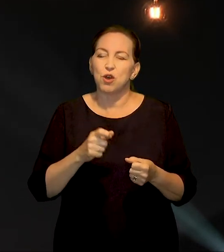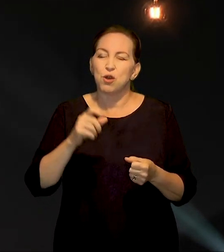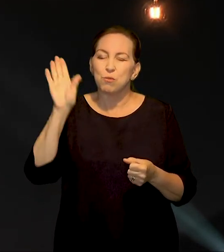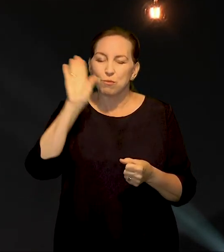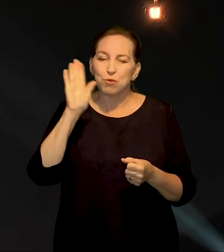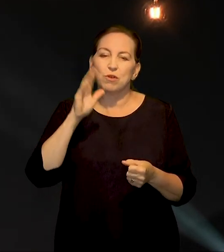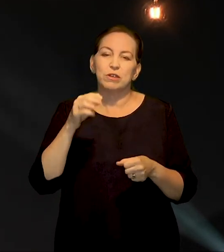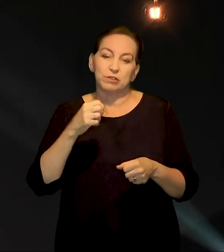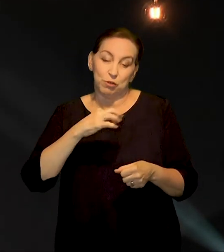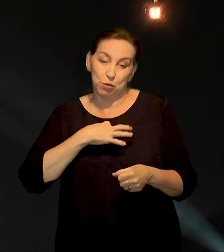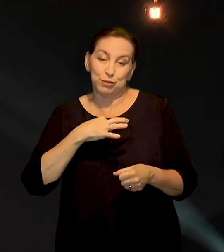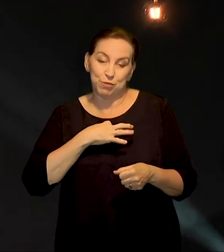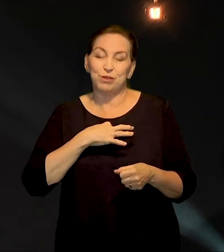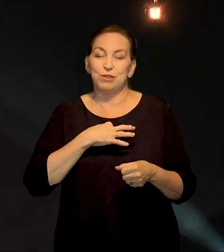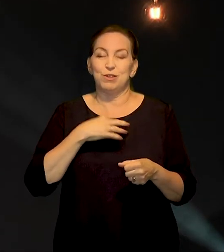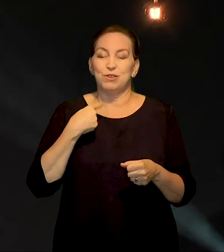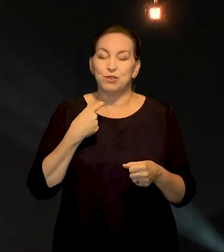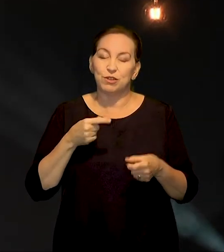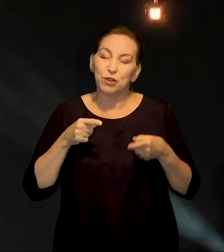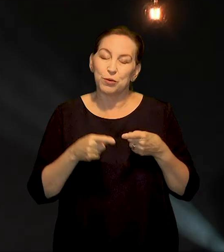chrześcijanina.